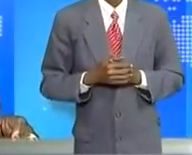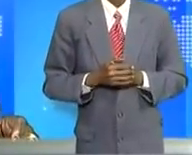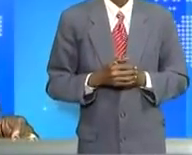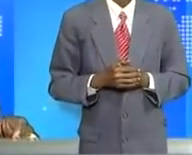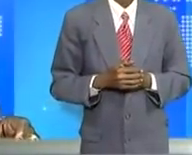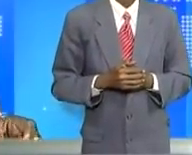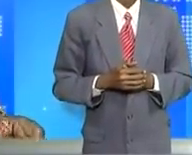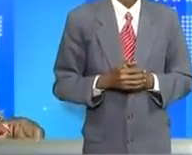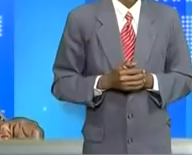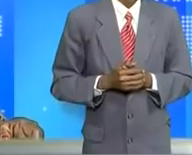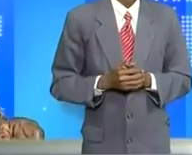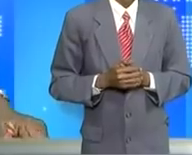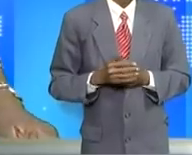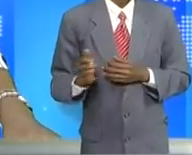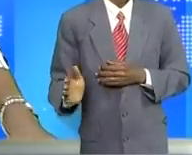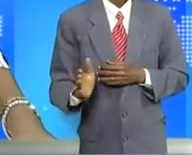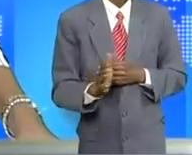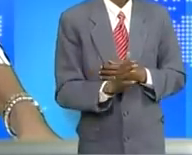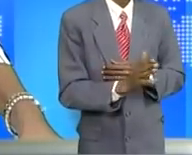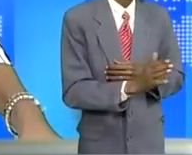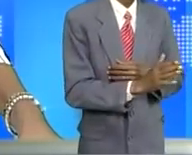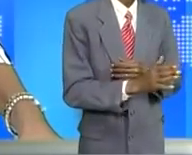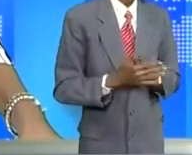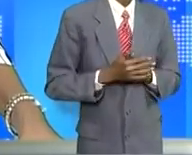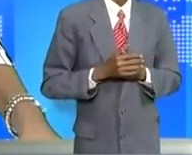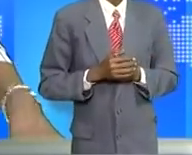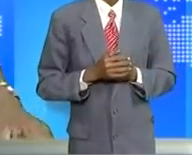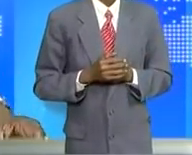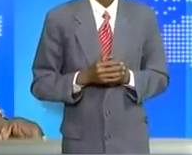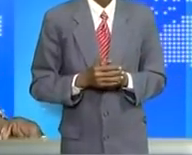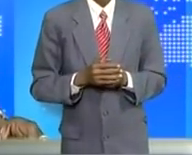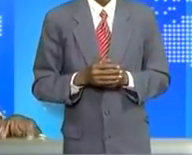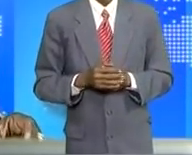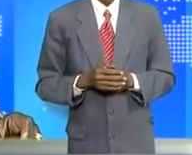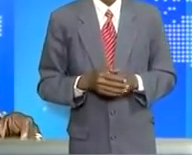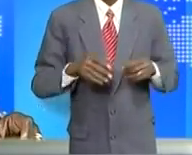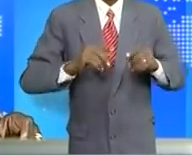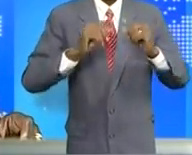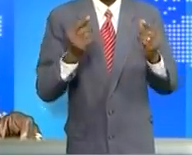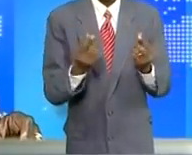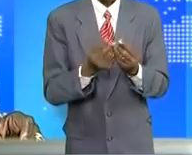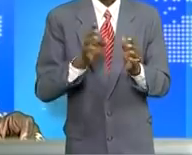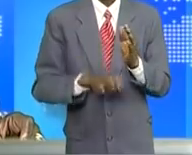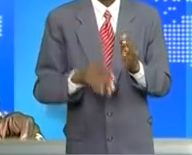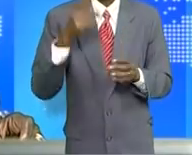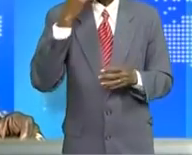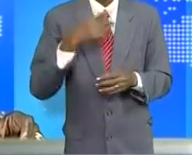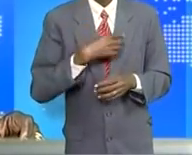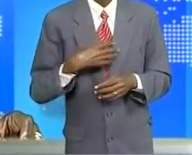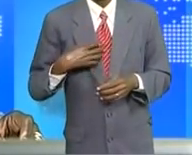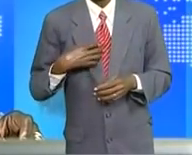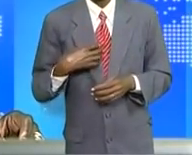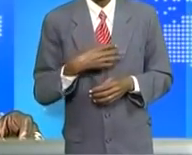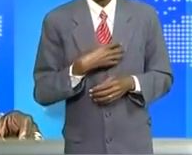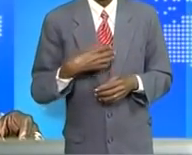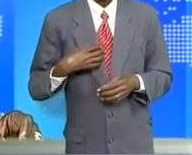Je le disais tantôt, déterminées à œuvrer dans les instances de prise de décision, les femmes décident de lever enfin leur voix et